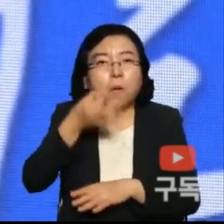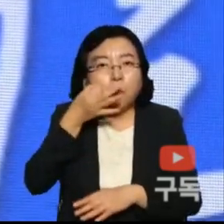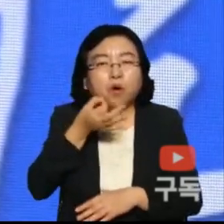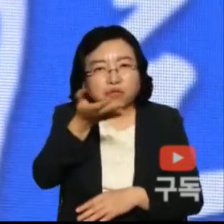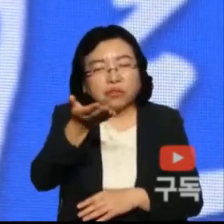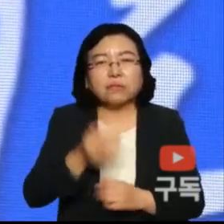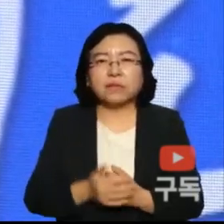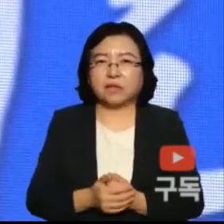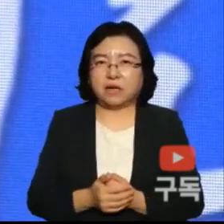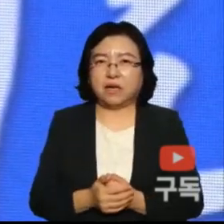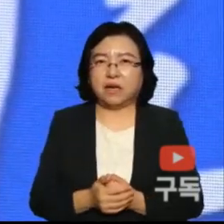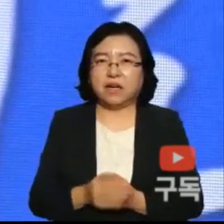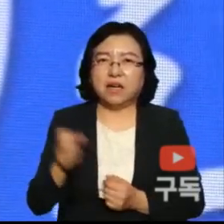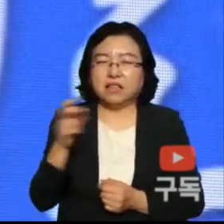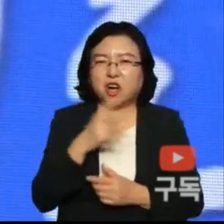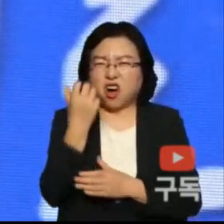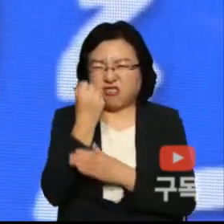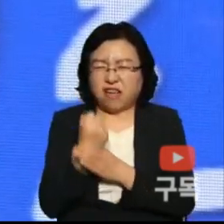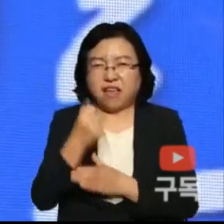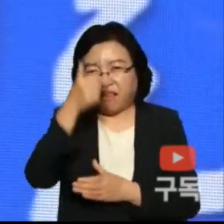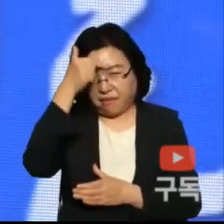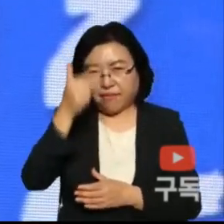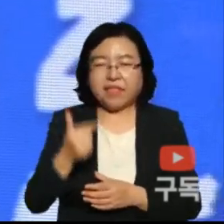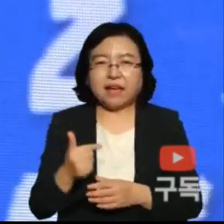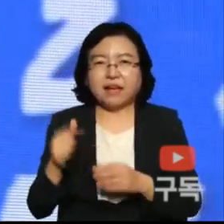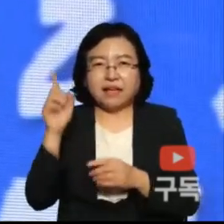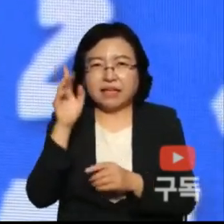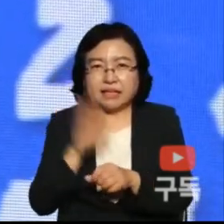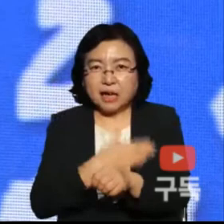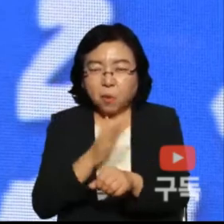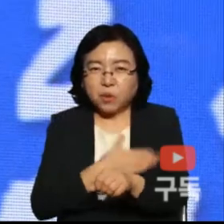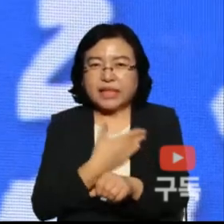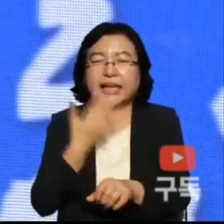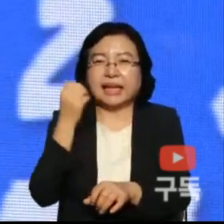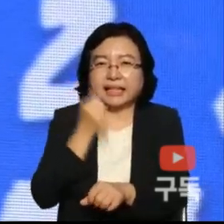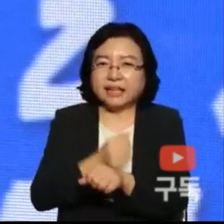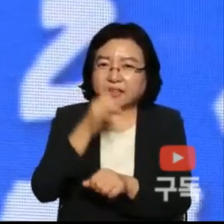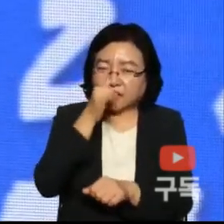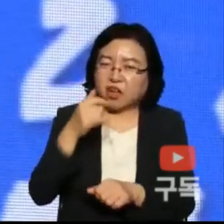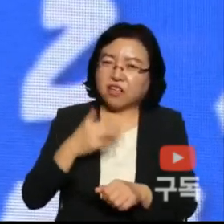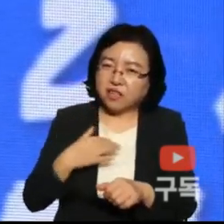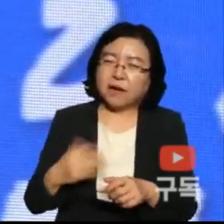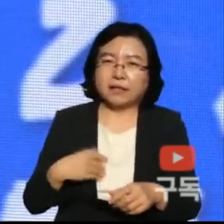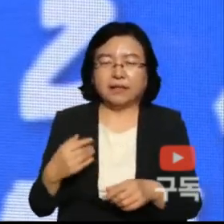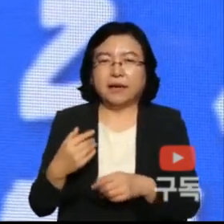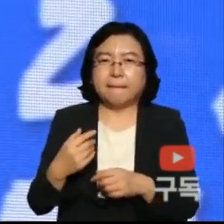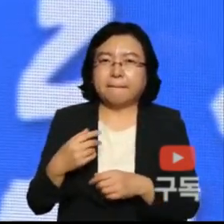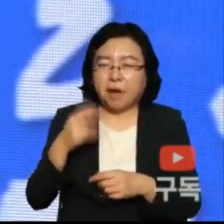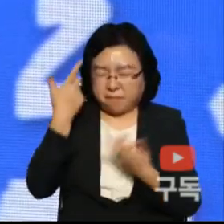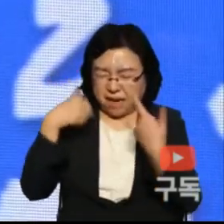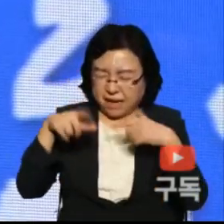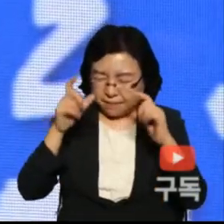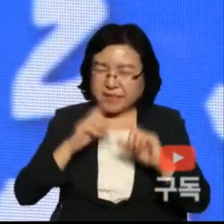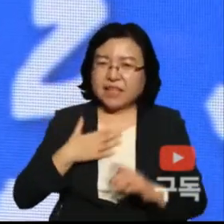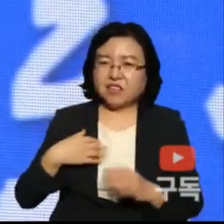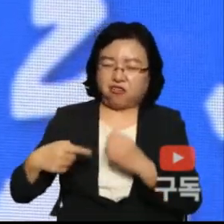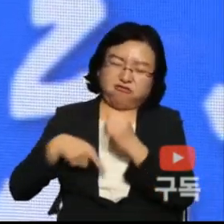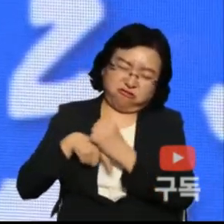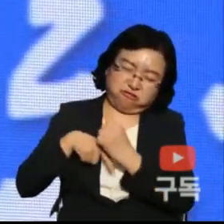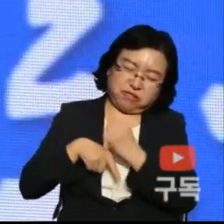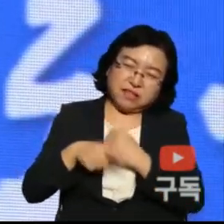적 폐 정권이 정말 반복적으로 철을 먼지 털 듯이 수사 감사 조사했습니다 그런데 다행스럽게도